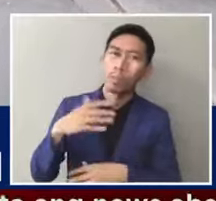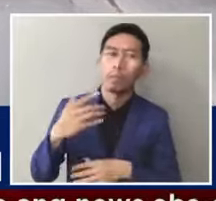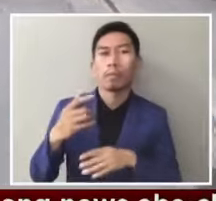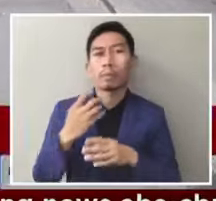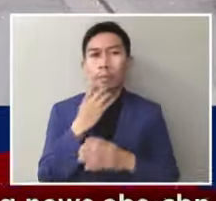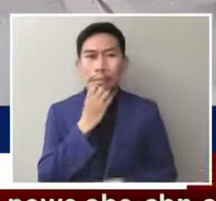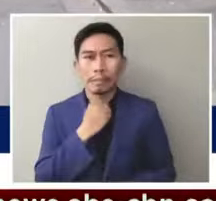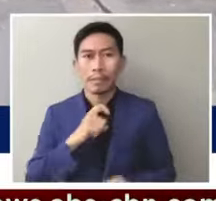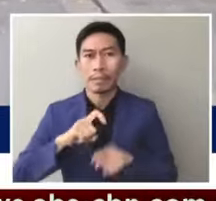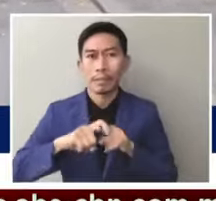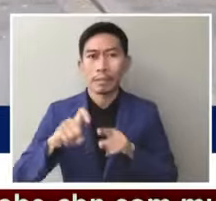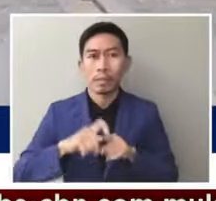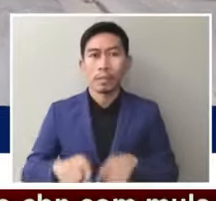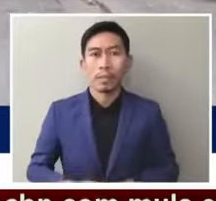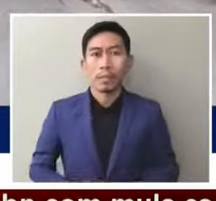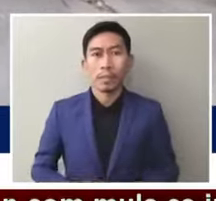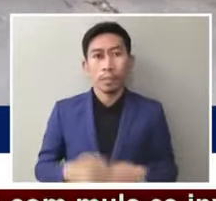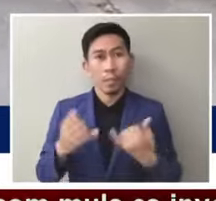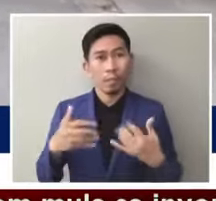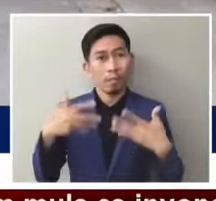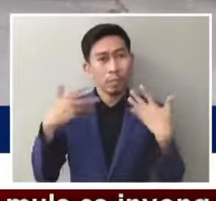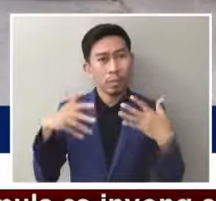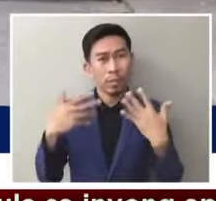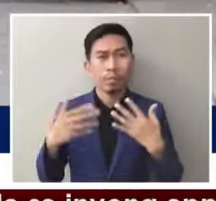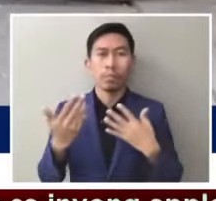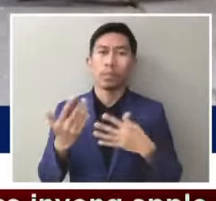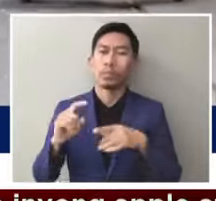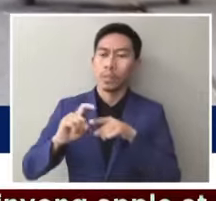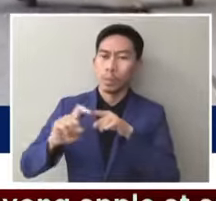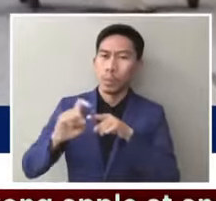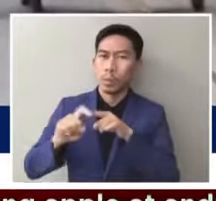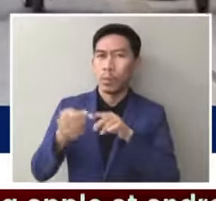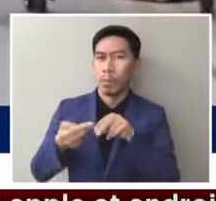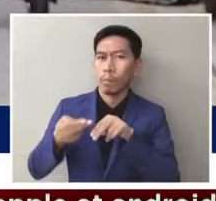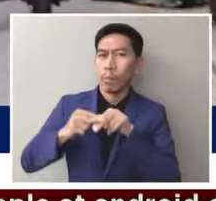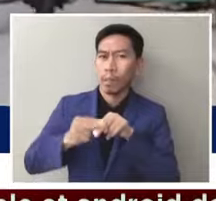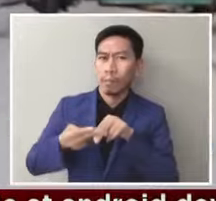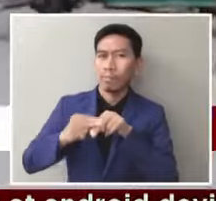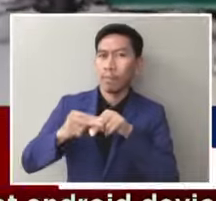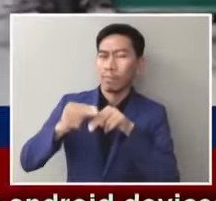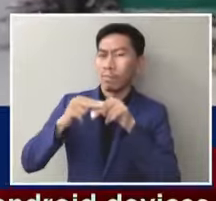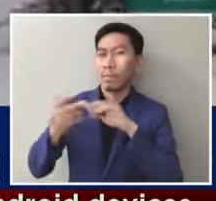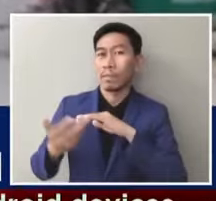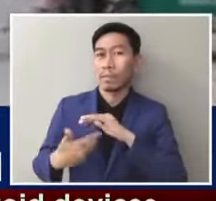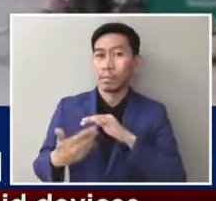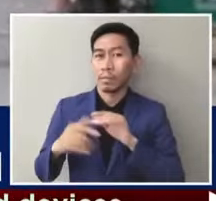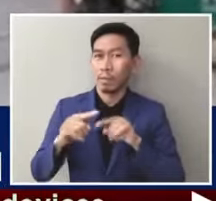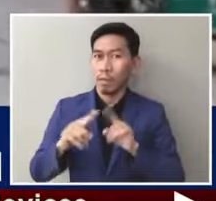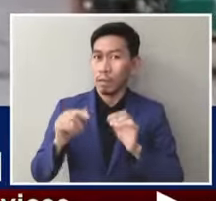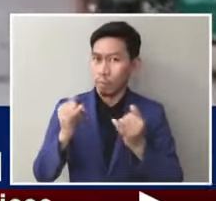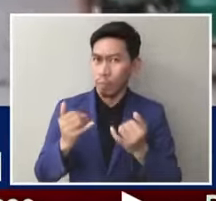na, nagsimula nang sumipa ang konsumo sa kuryente ng mga consumer. Pero hindi pa ito ang rurok dahil sa Mayo pa